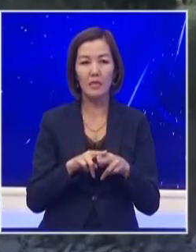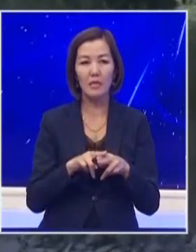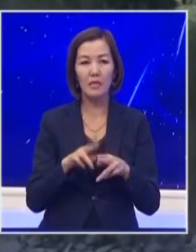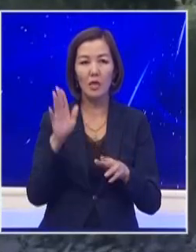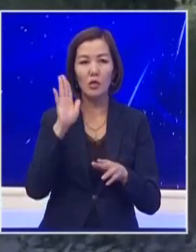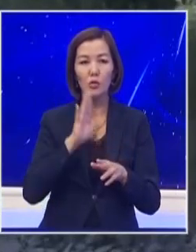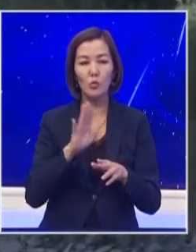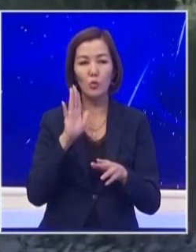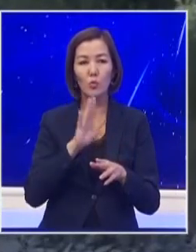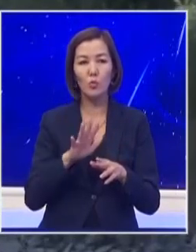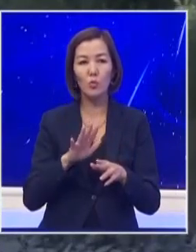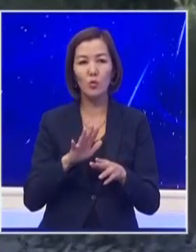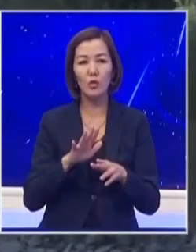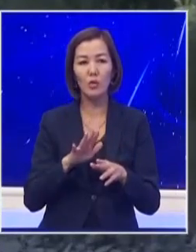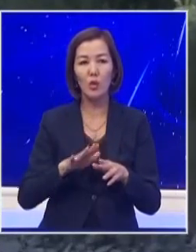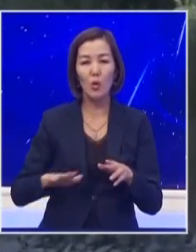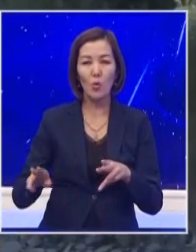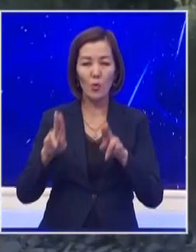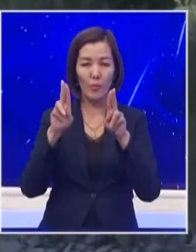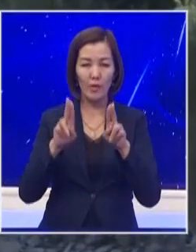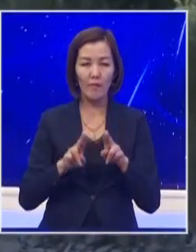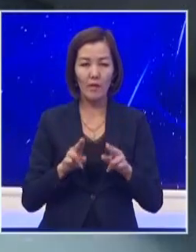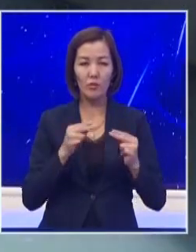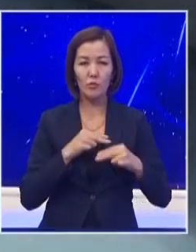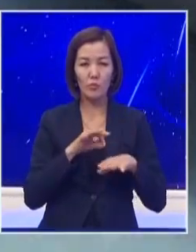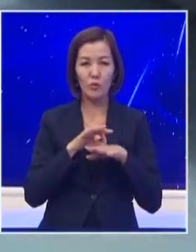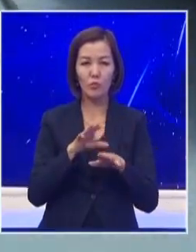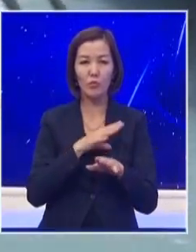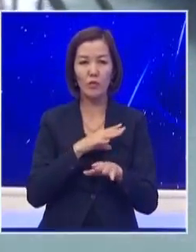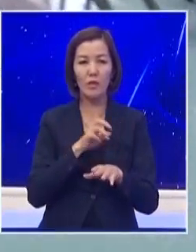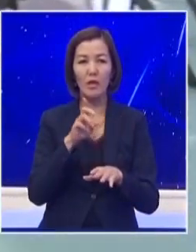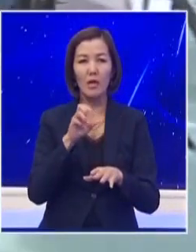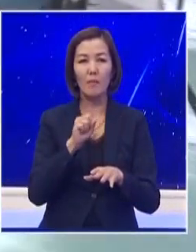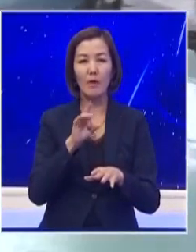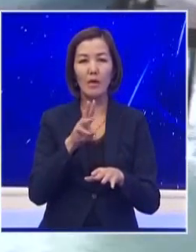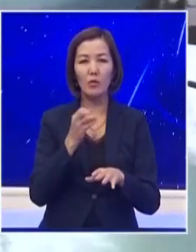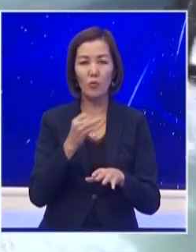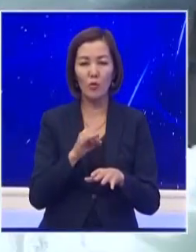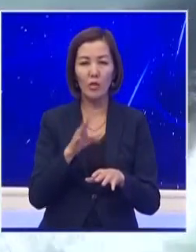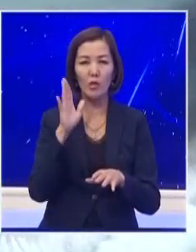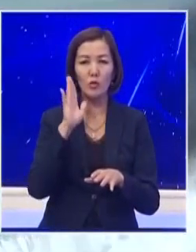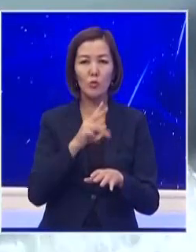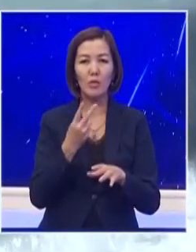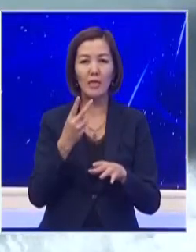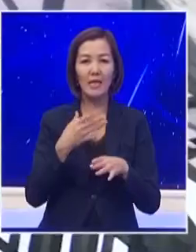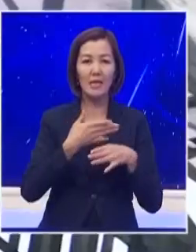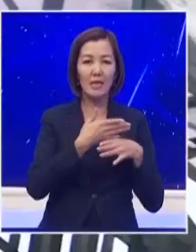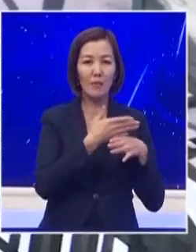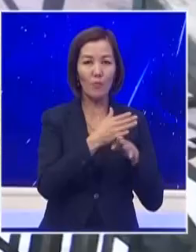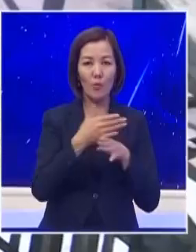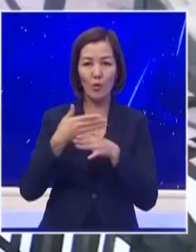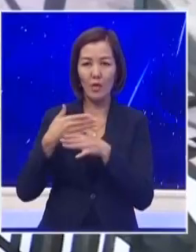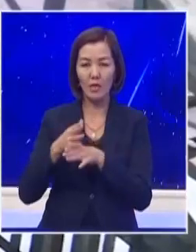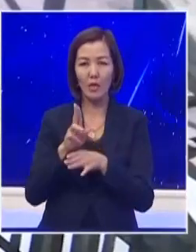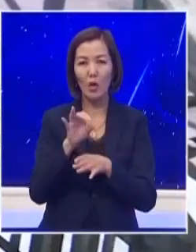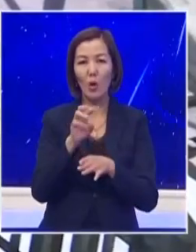су қойманың ережелеріне сай жұмыс жасалуда. Бартоғайдан келген суды одан әрі екіге бөліп реттейтін